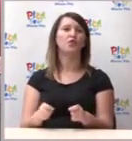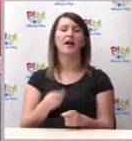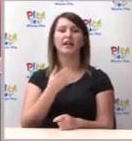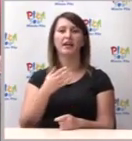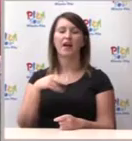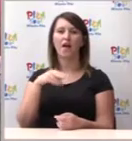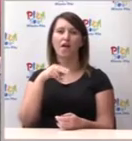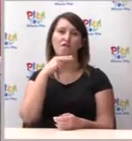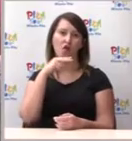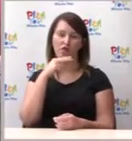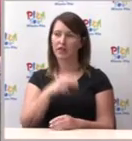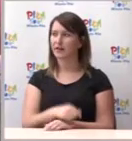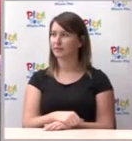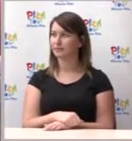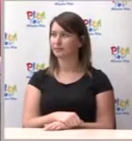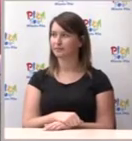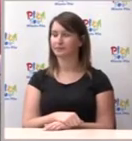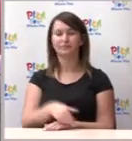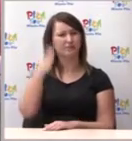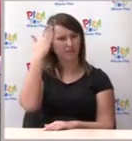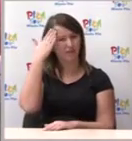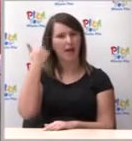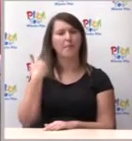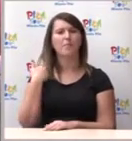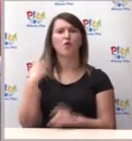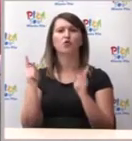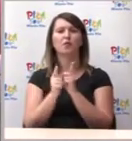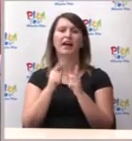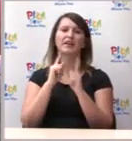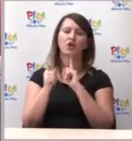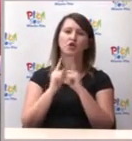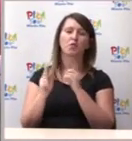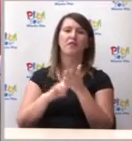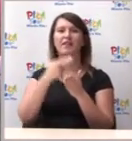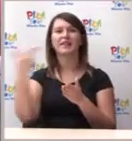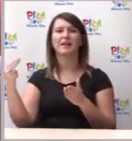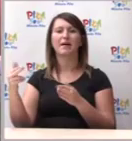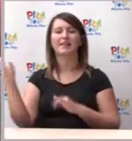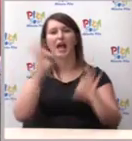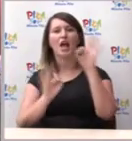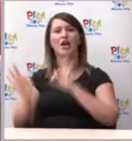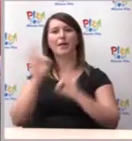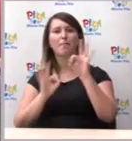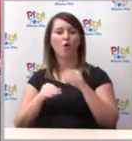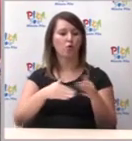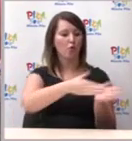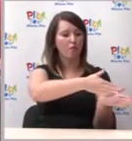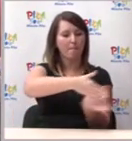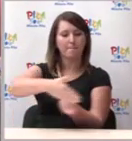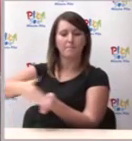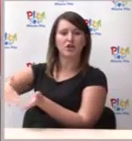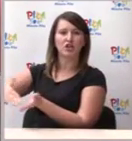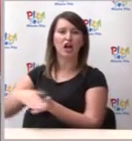o remoncie brzegów Gwdy. Czy to dotyczy kompleksowej, to znaczy i